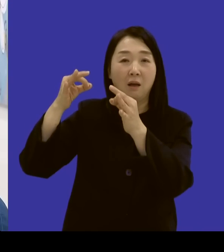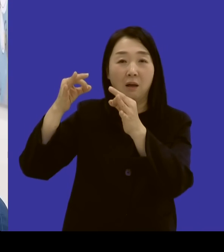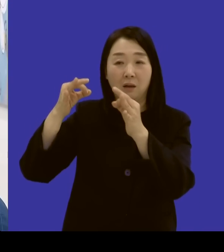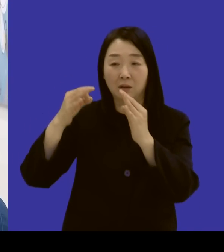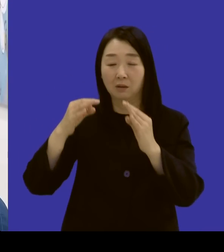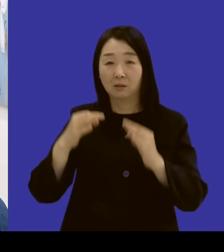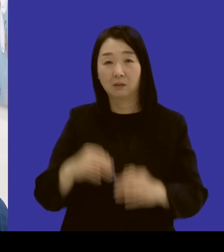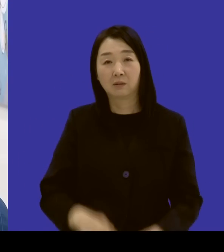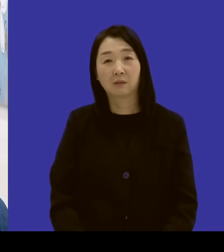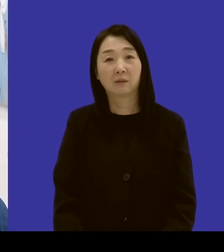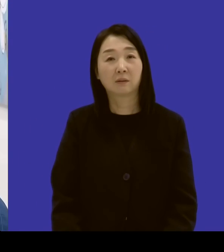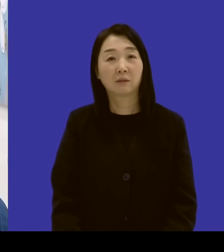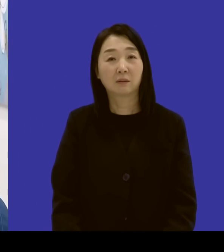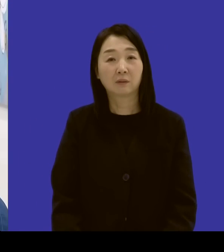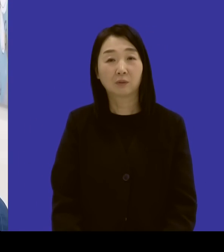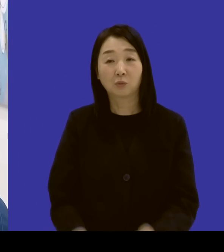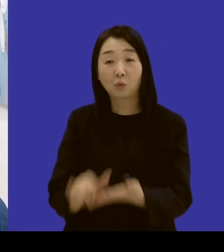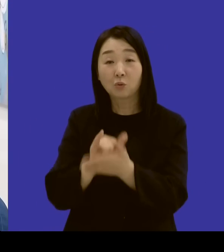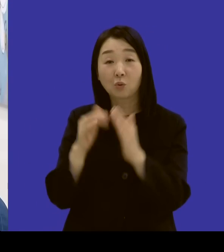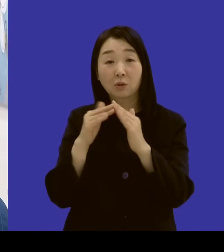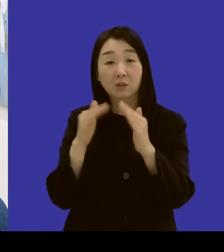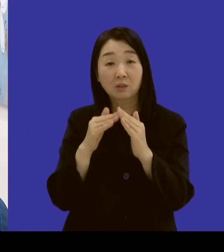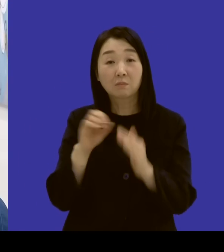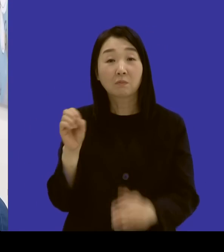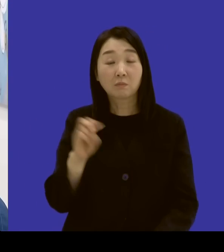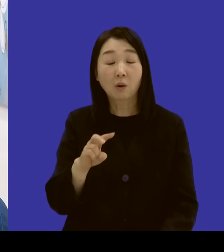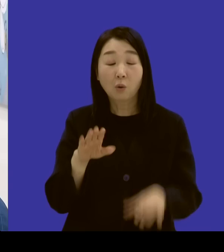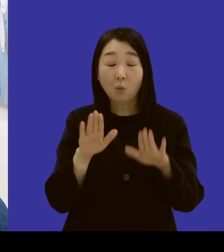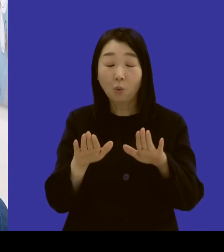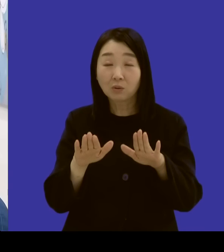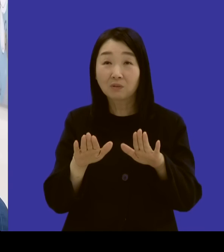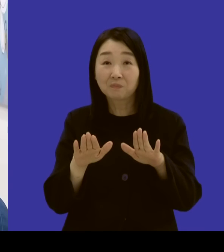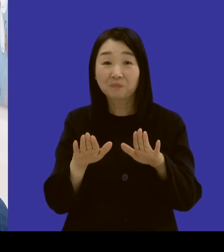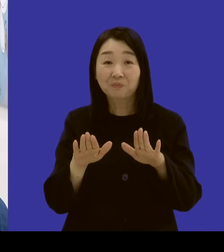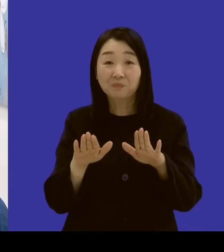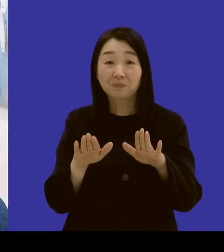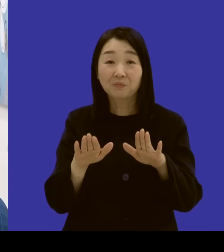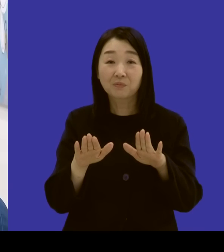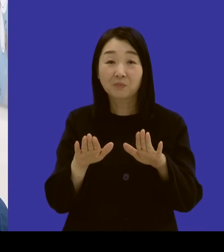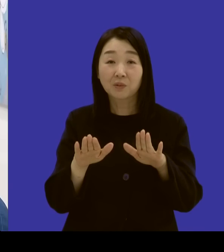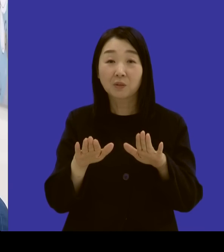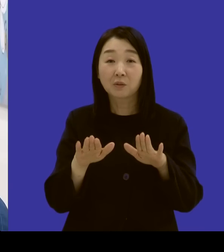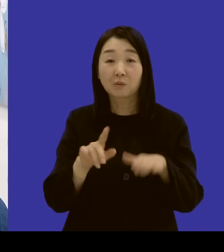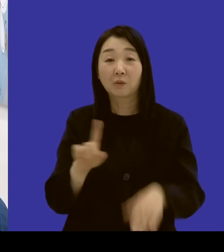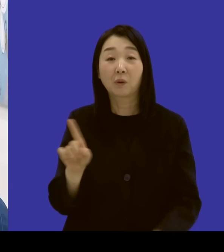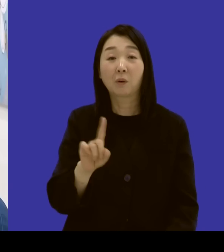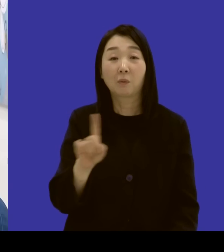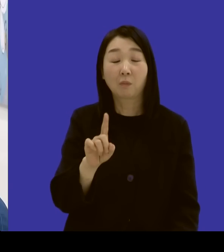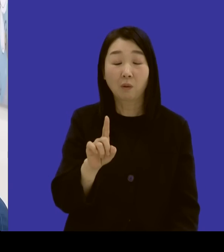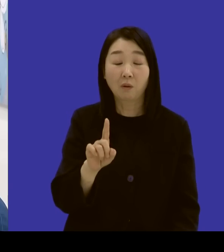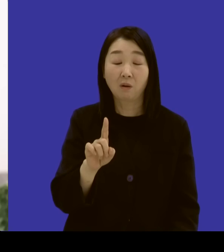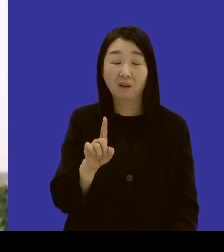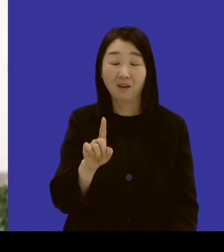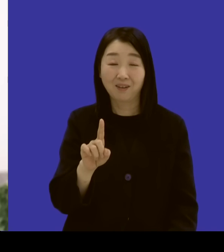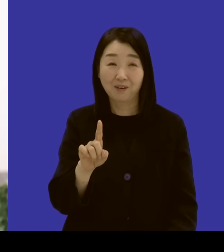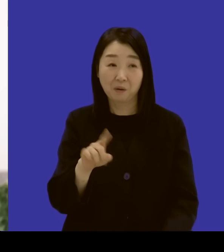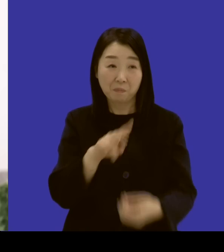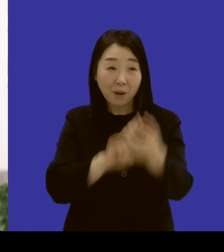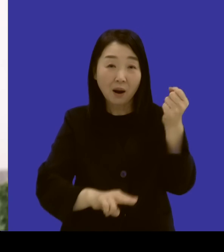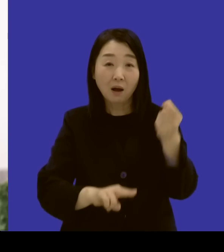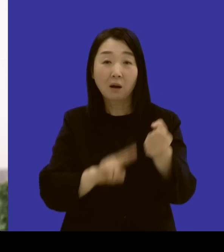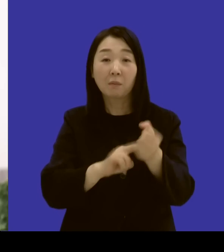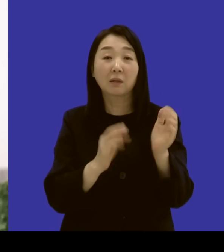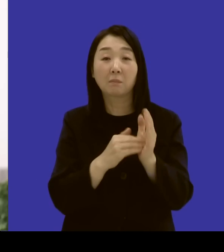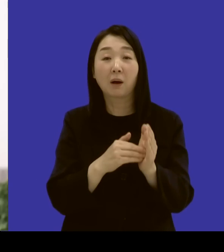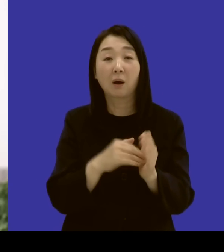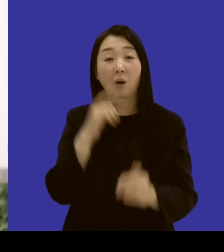집세가 그러니까 뭐 집 그냥 뉴욕에는 집이 그냥 집 오늘 나와요 그러면은 그날 저녁으로 사람들이 집 렌트를 한다 그래요.